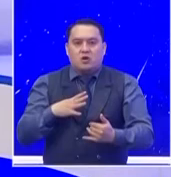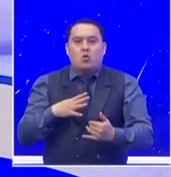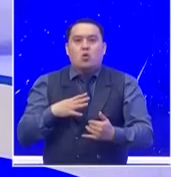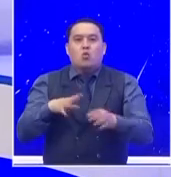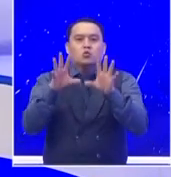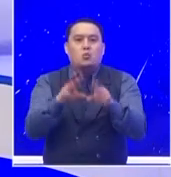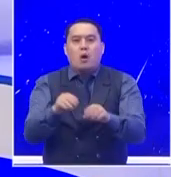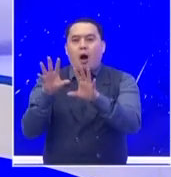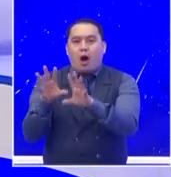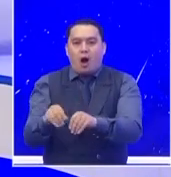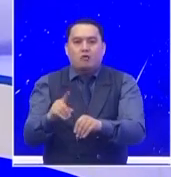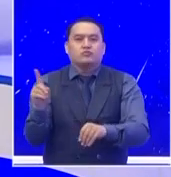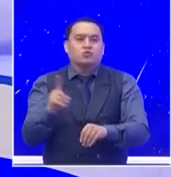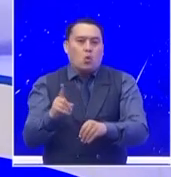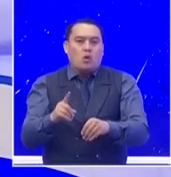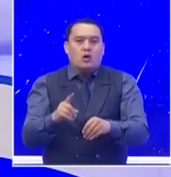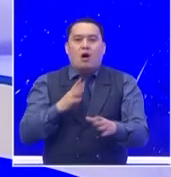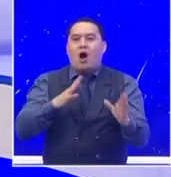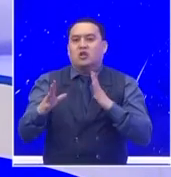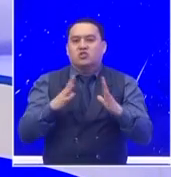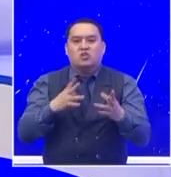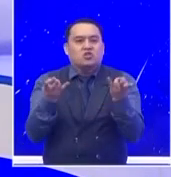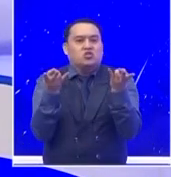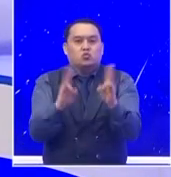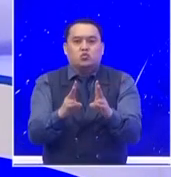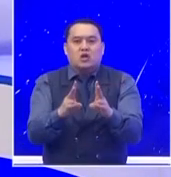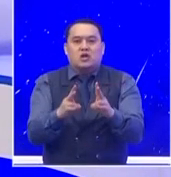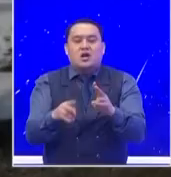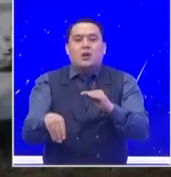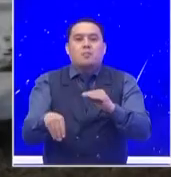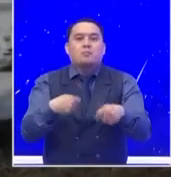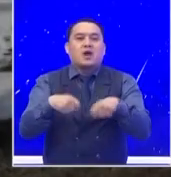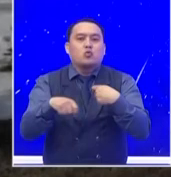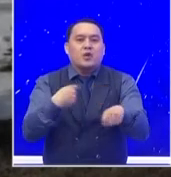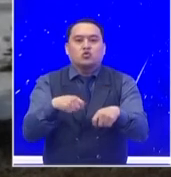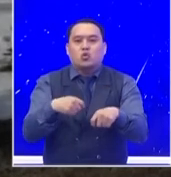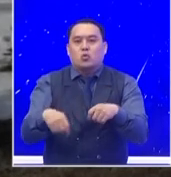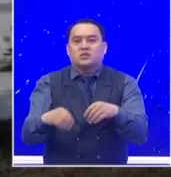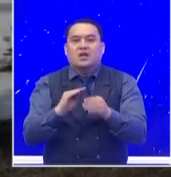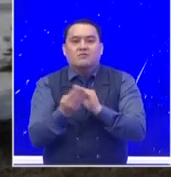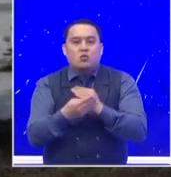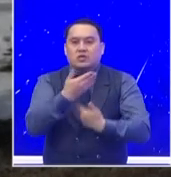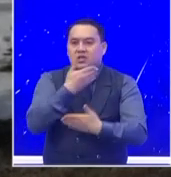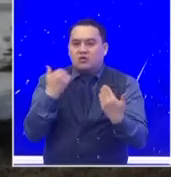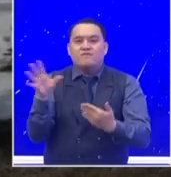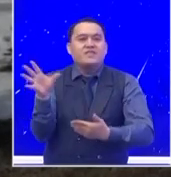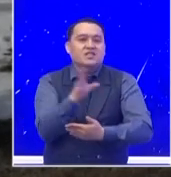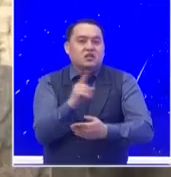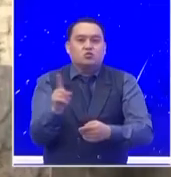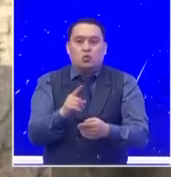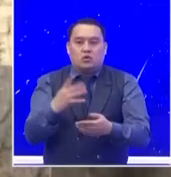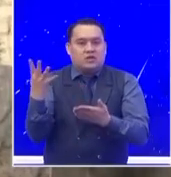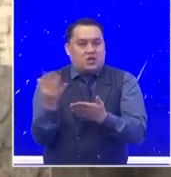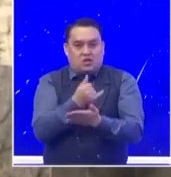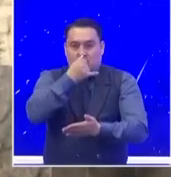жители успокаивали, мол, оснований для ажиотажа нет и спекуляции не допустят. Такая история почти везде. Не найти